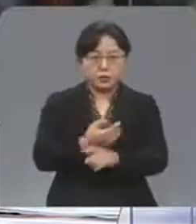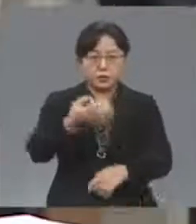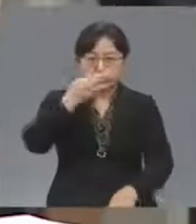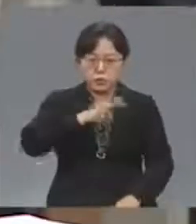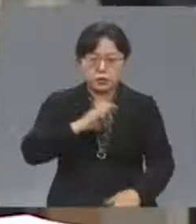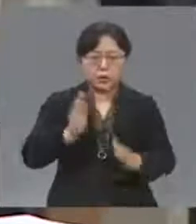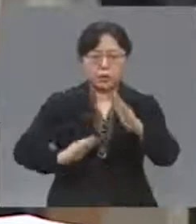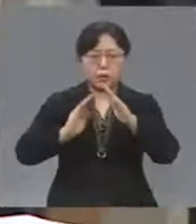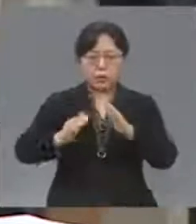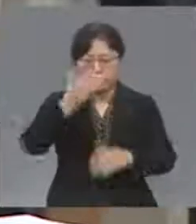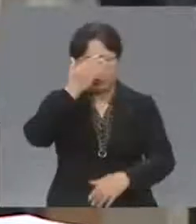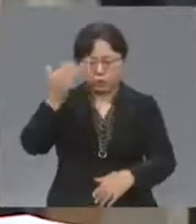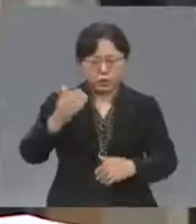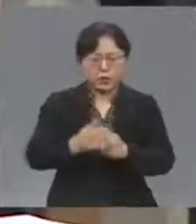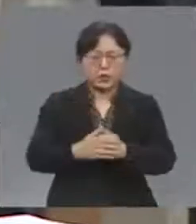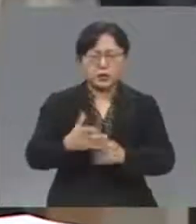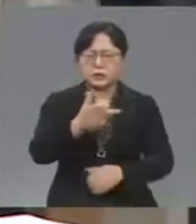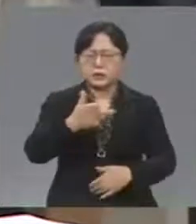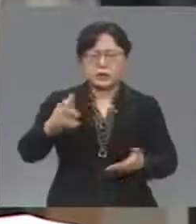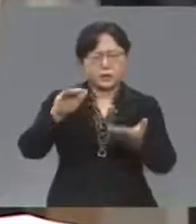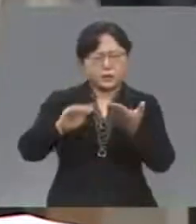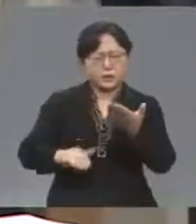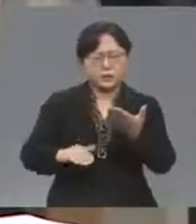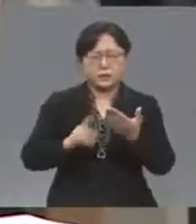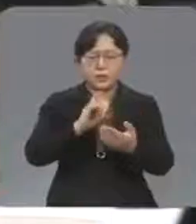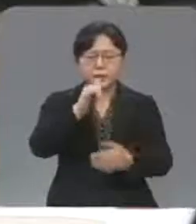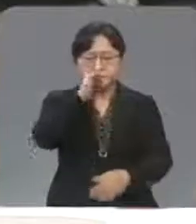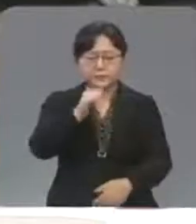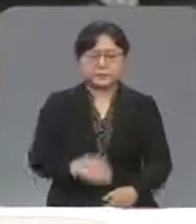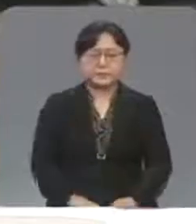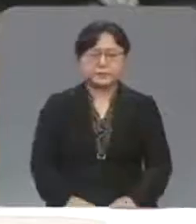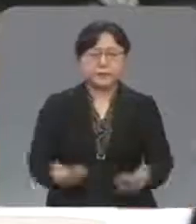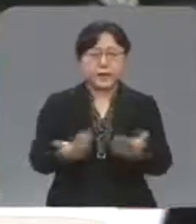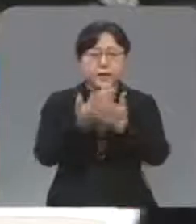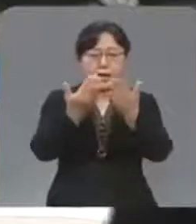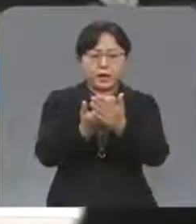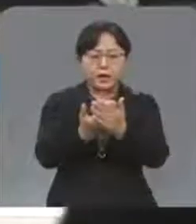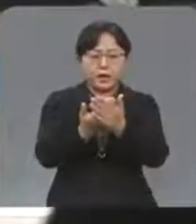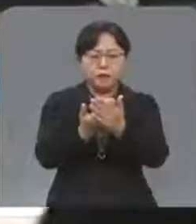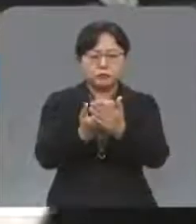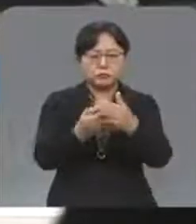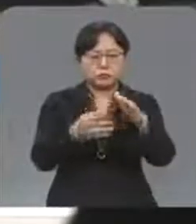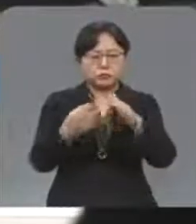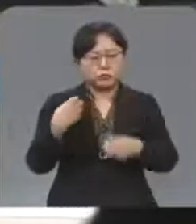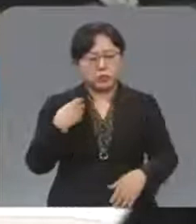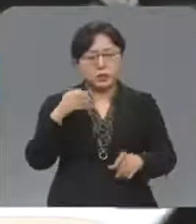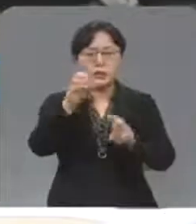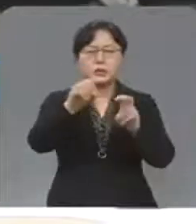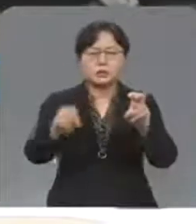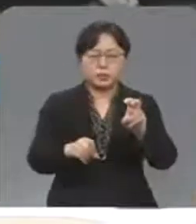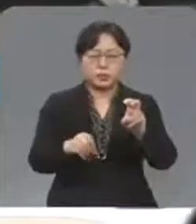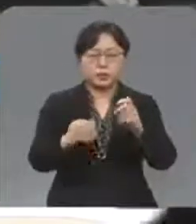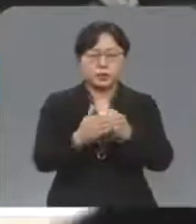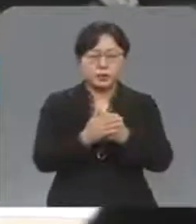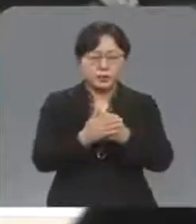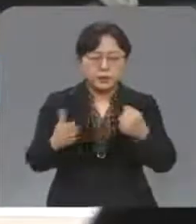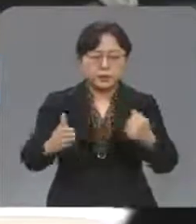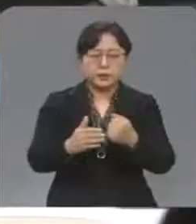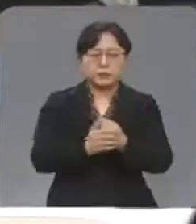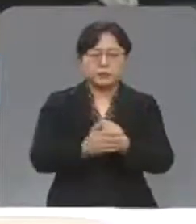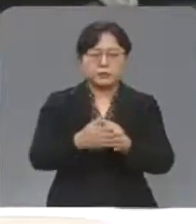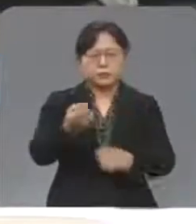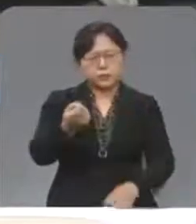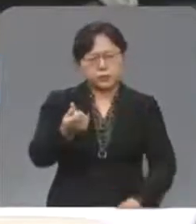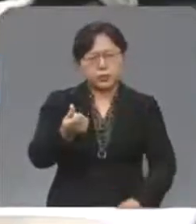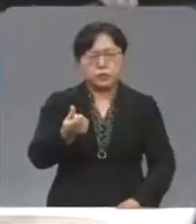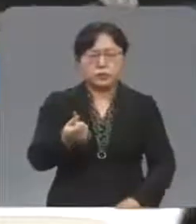비해 공공기여율이 지나치게 낮다고 질타했습니다. 개발 부담금 같은 경우도 지금 20%밖에 안 되기 때문에 그것도